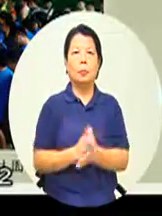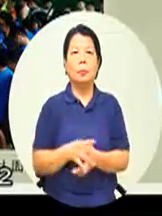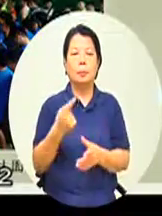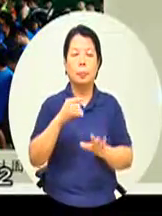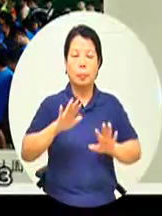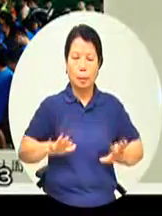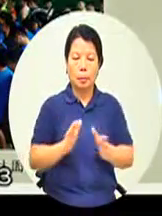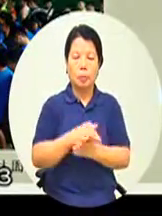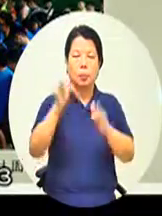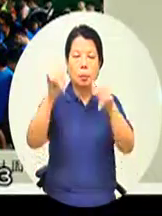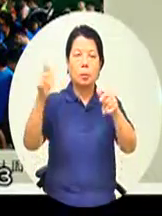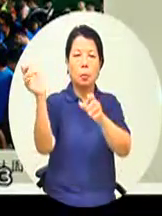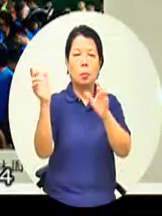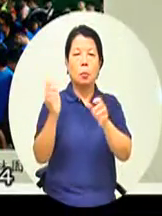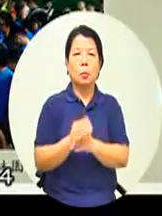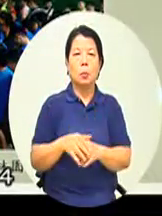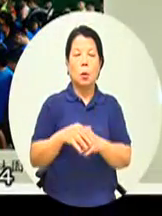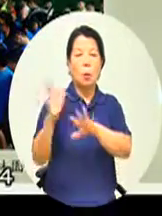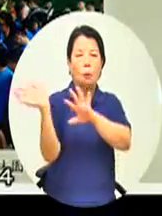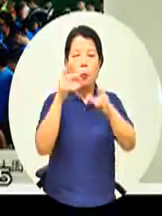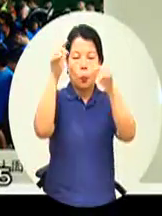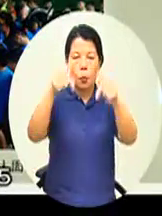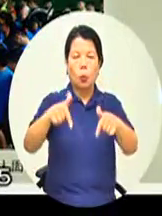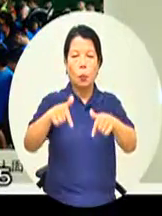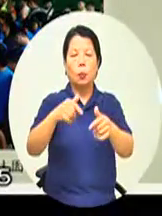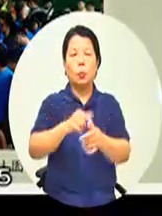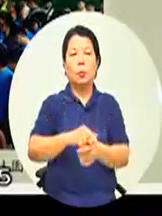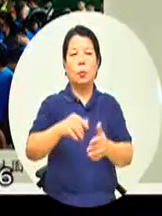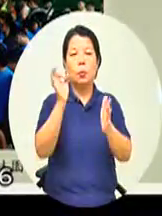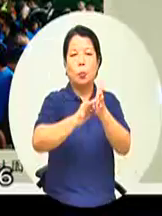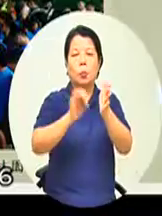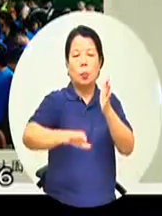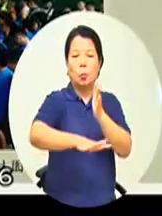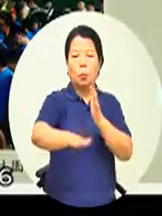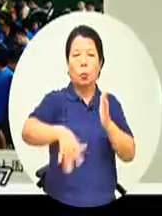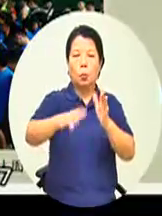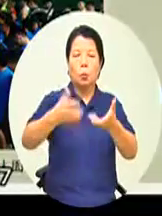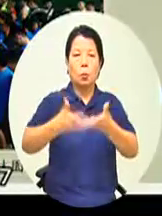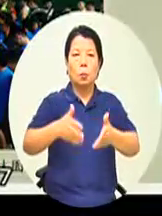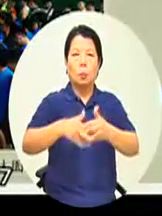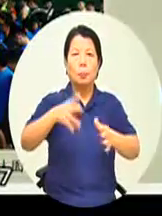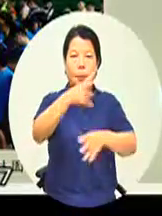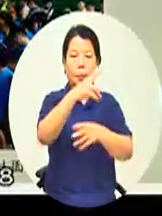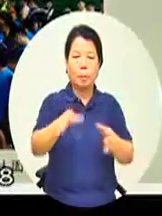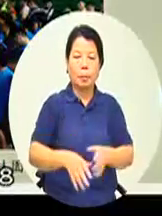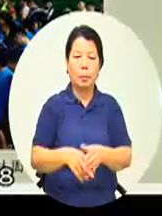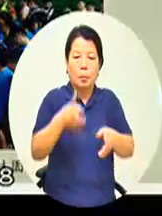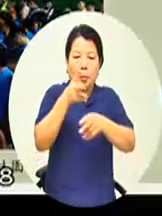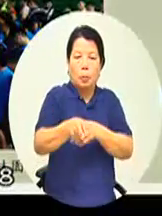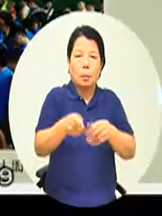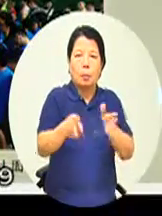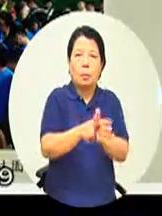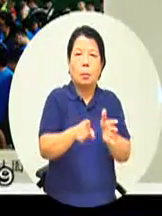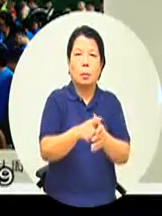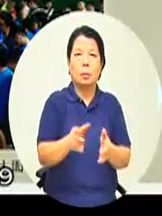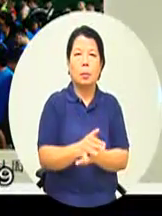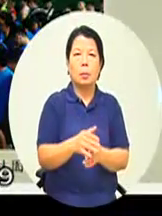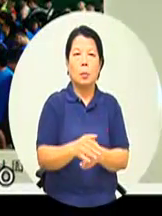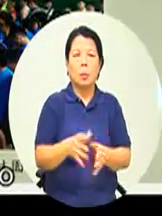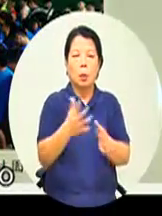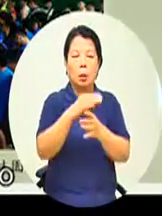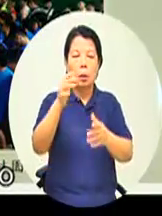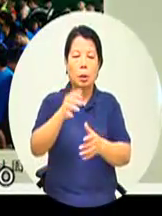我们风雨球场的重要性，你看这个是在开幕 连开幕也没办法在篮球场